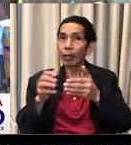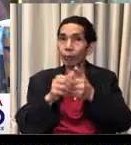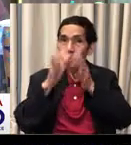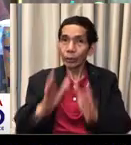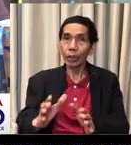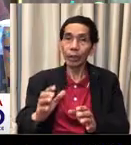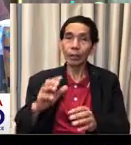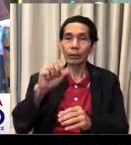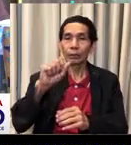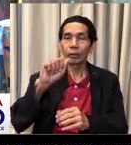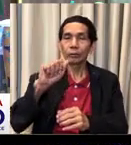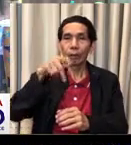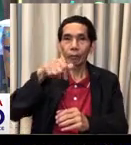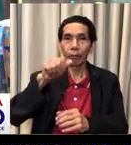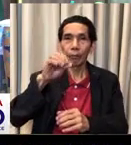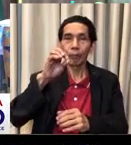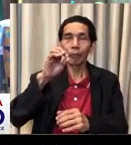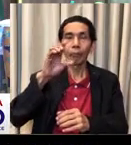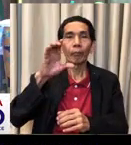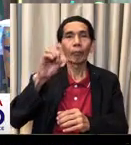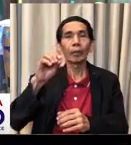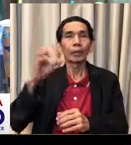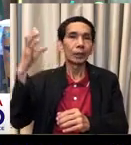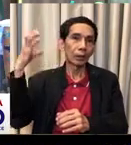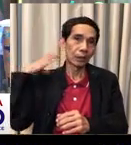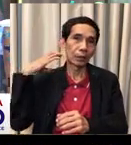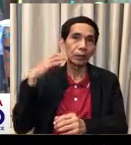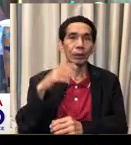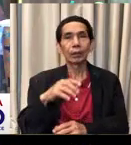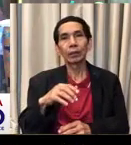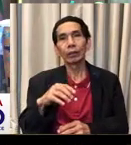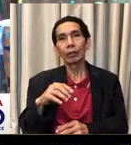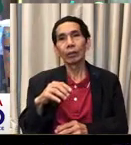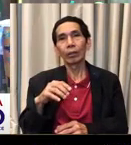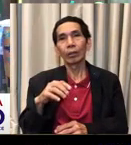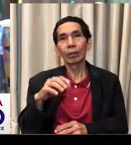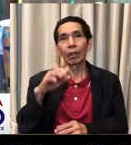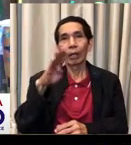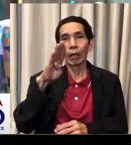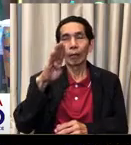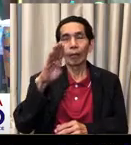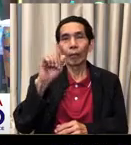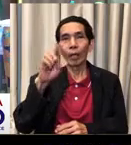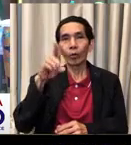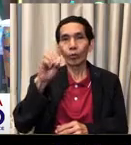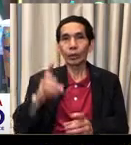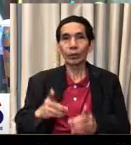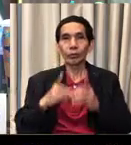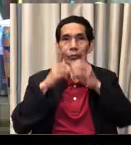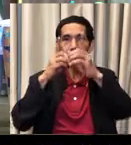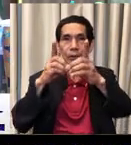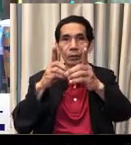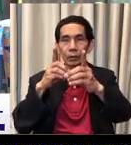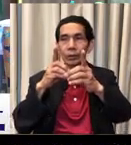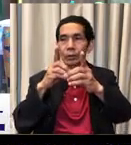na Sampaloc naman po ng presidente ay si Chairman Lenin Bacod. Lenin Bacod ay nag-donate naman